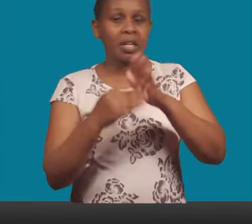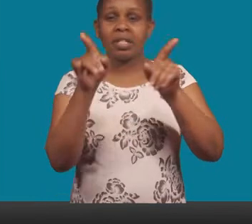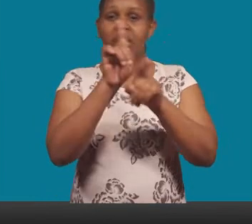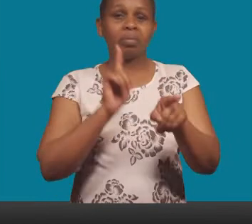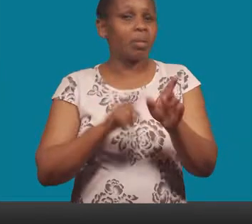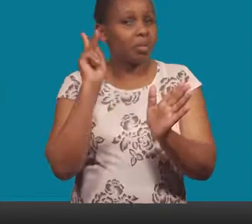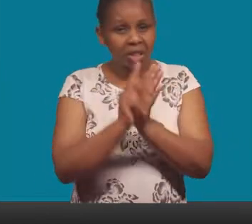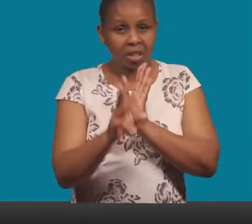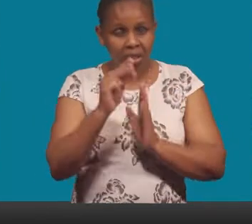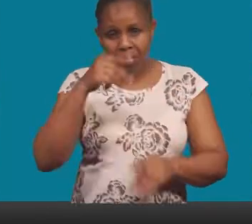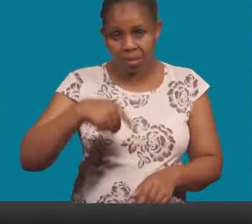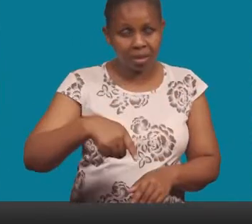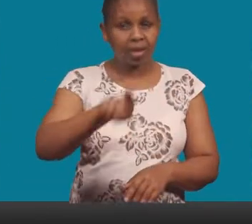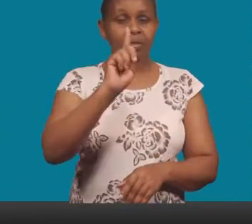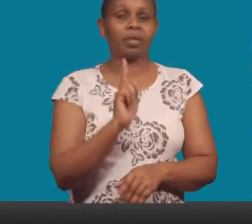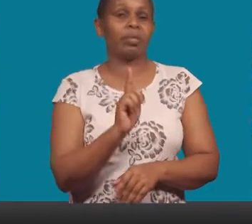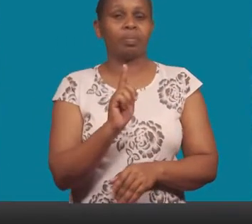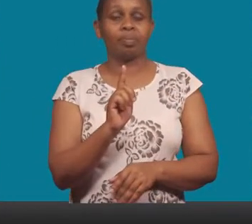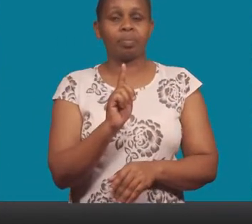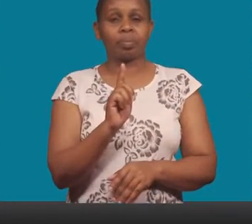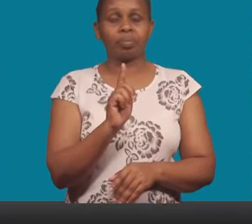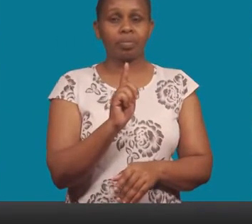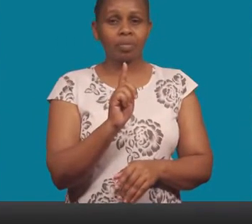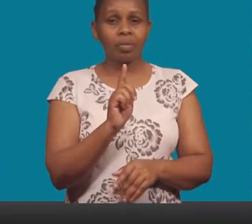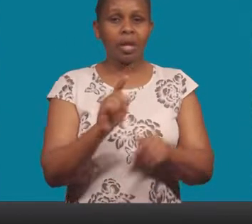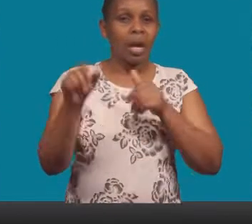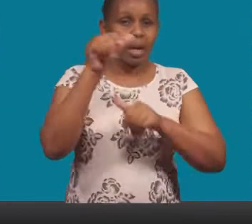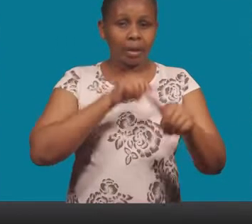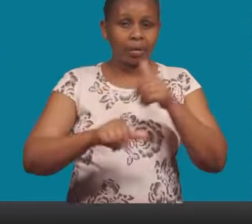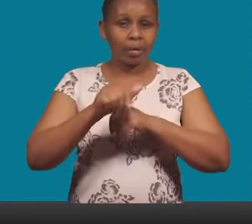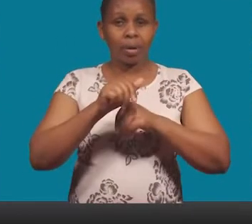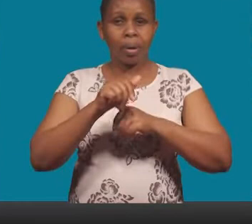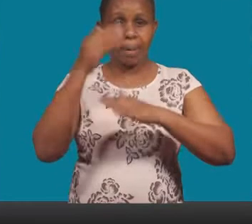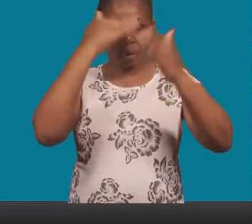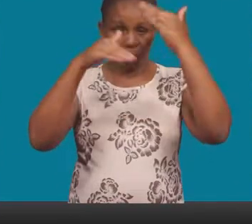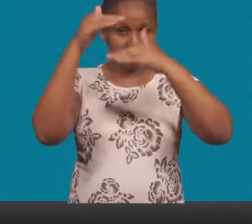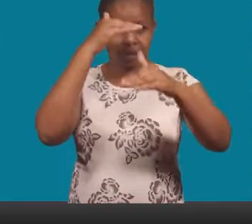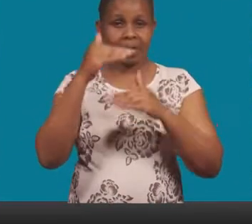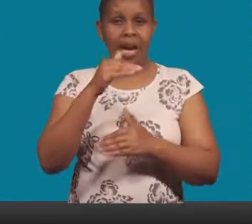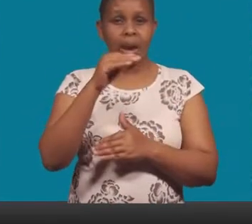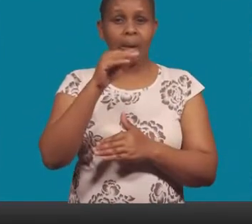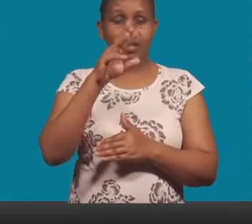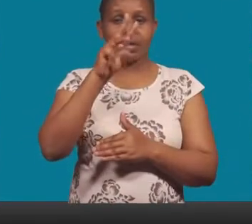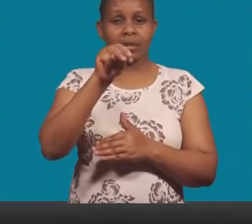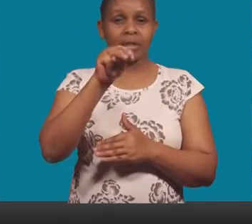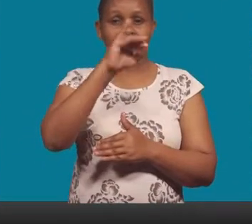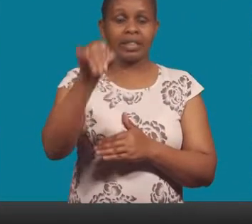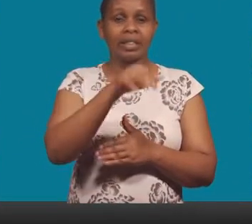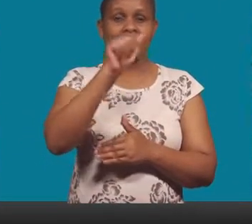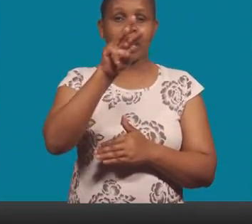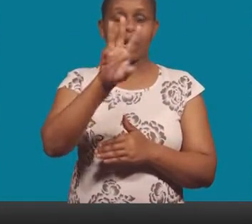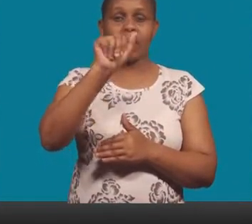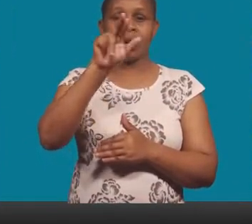vile kujitoa uhai. Kwa mjibu wake mshirikishi wa elimu na saikolojia Profesa Jonathan Mwanya wa chuo kikuu